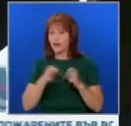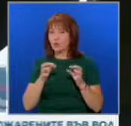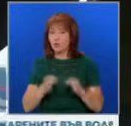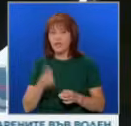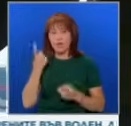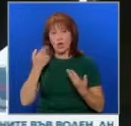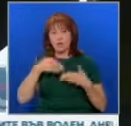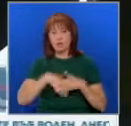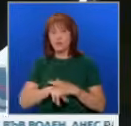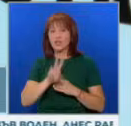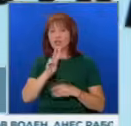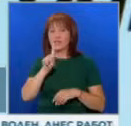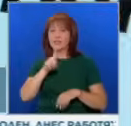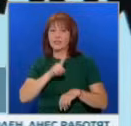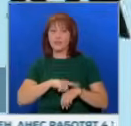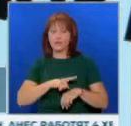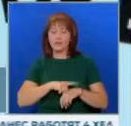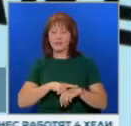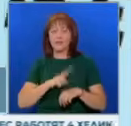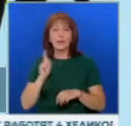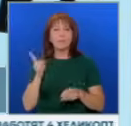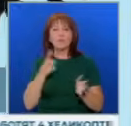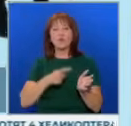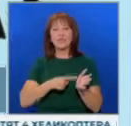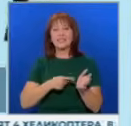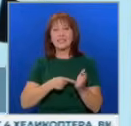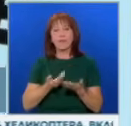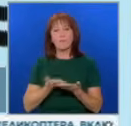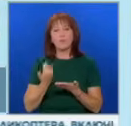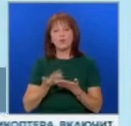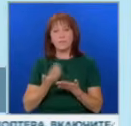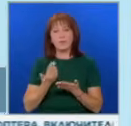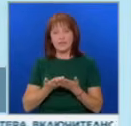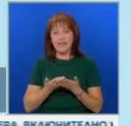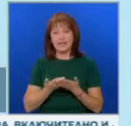в 21 часа българско време и първо е засегнал потребителите